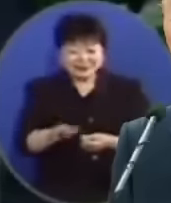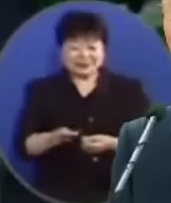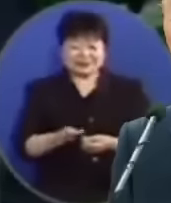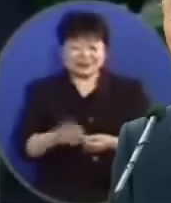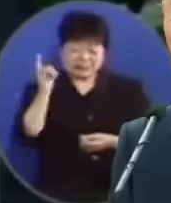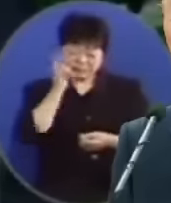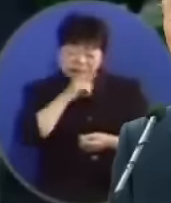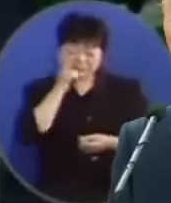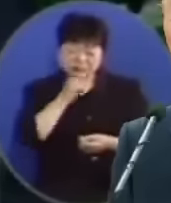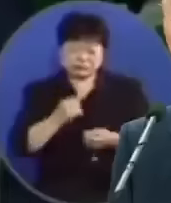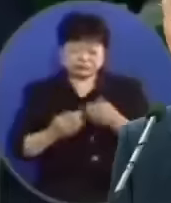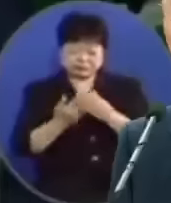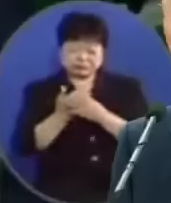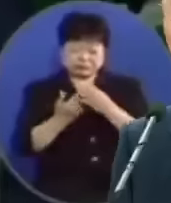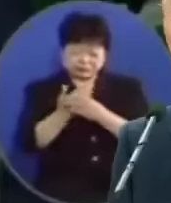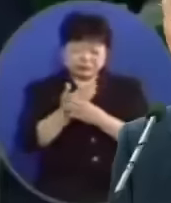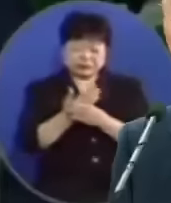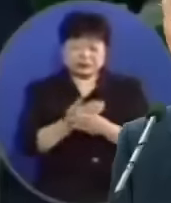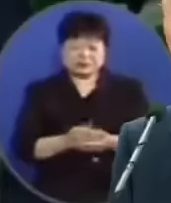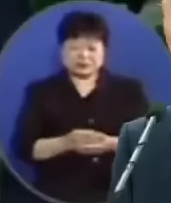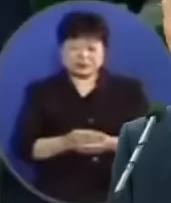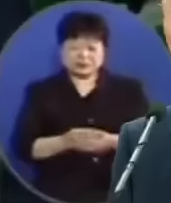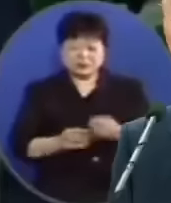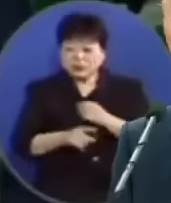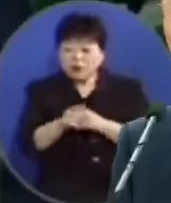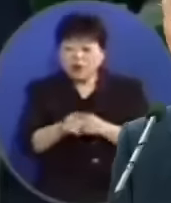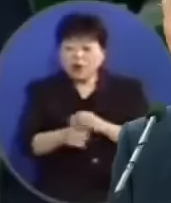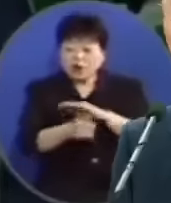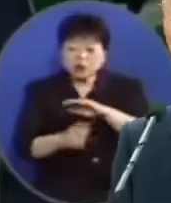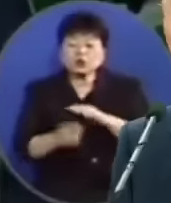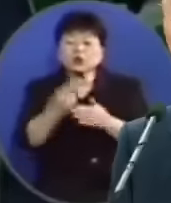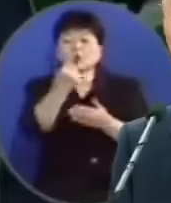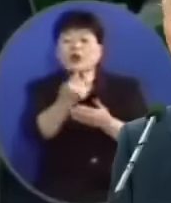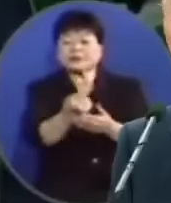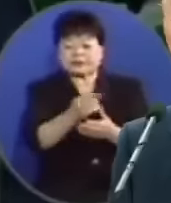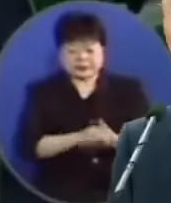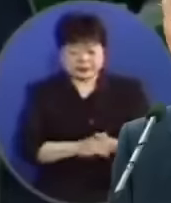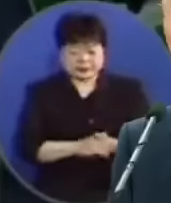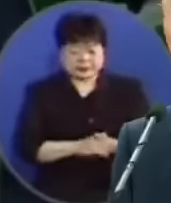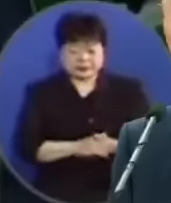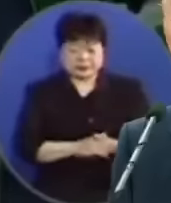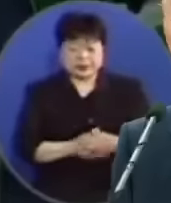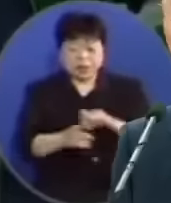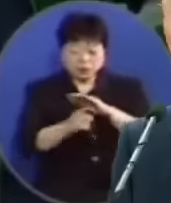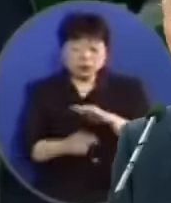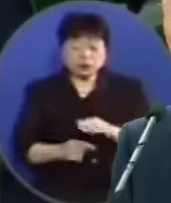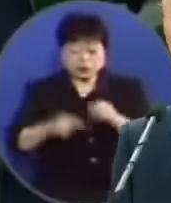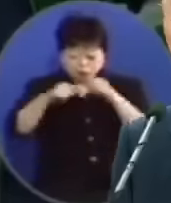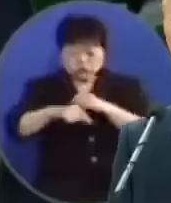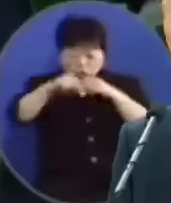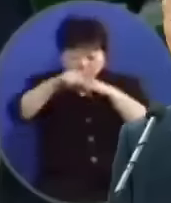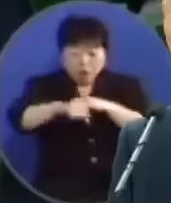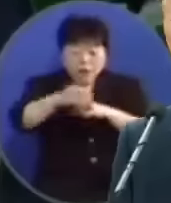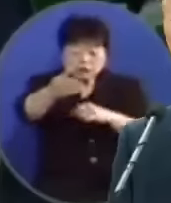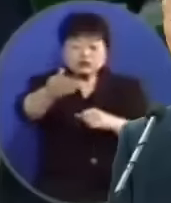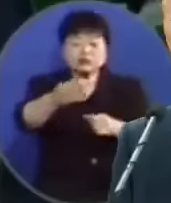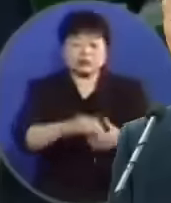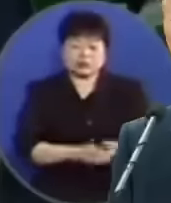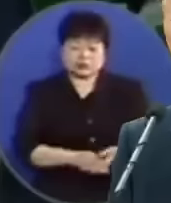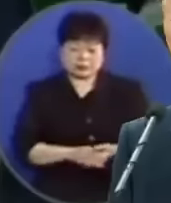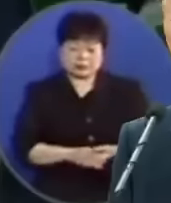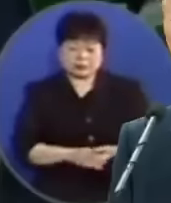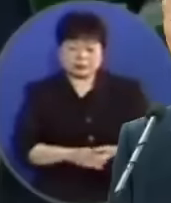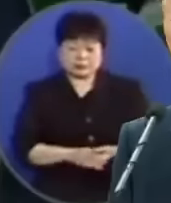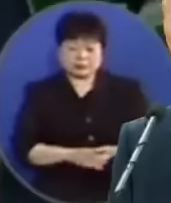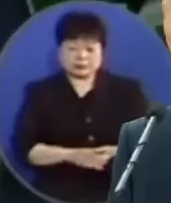자꾸 나쁜 일이 생겨나면 웬일입니까? 도적이 왔습니다. 자꾸 도적질하고 죽이고 멸망시키는 일이 계속하는